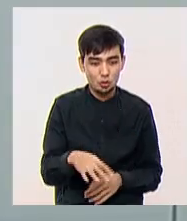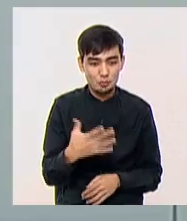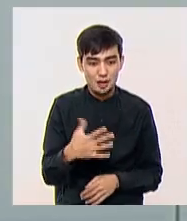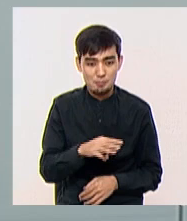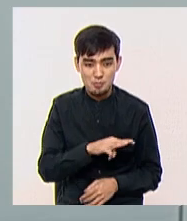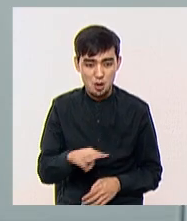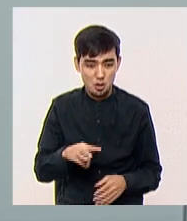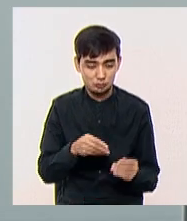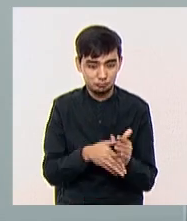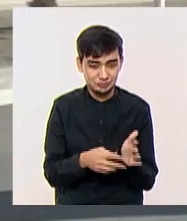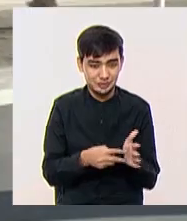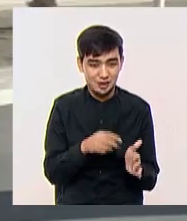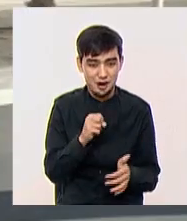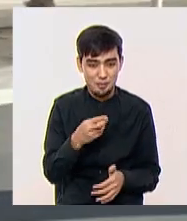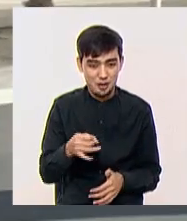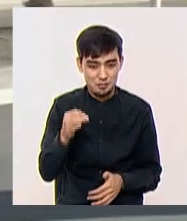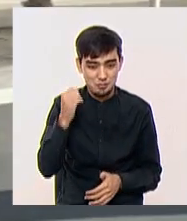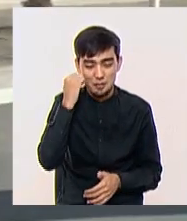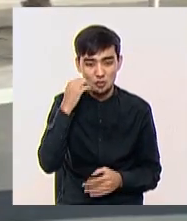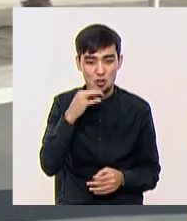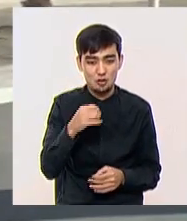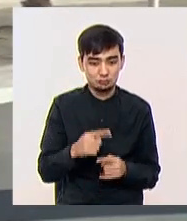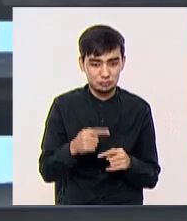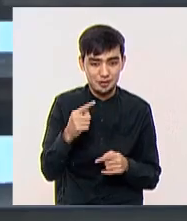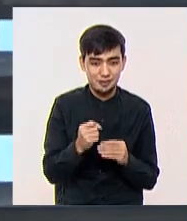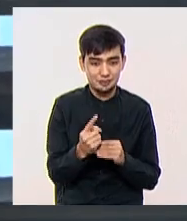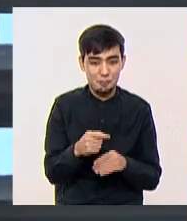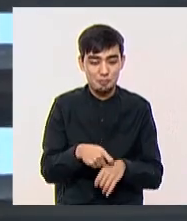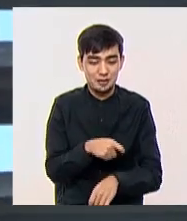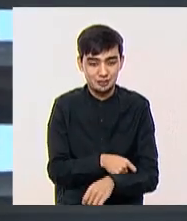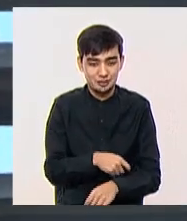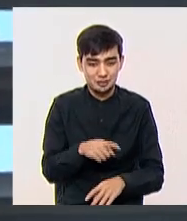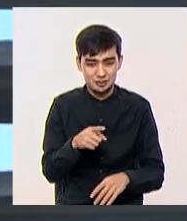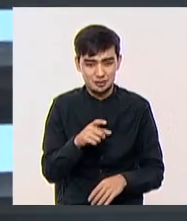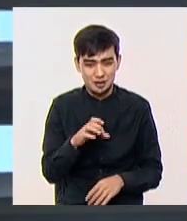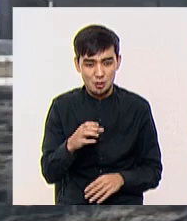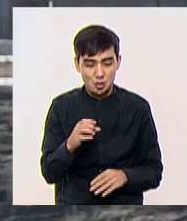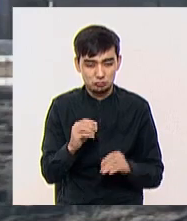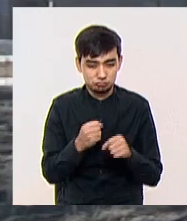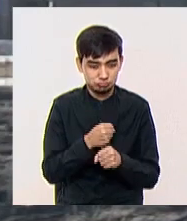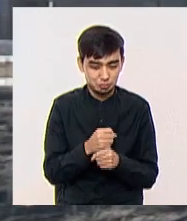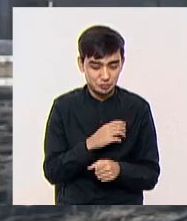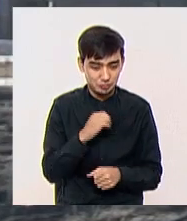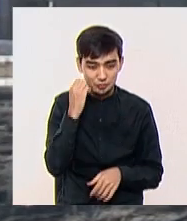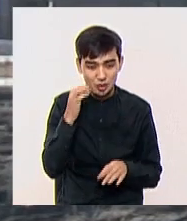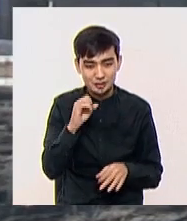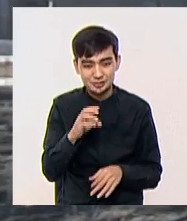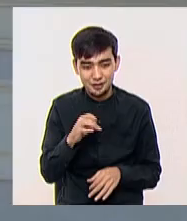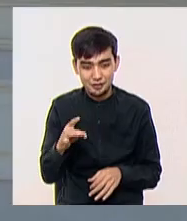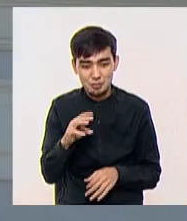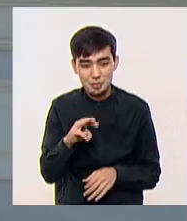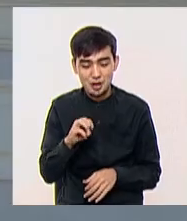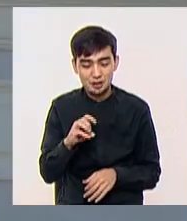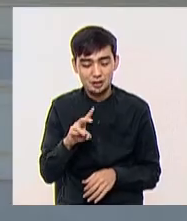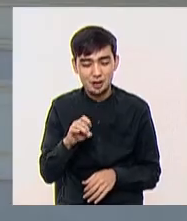миллион теңгеге бағаланған Абай ескерткіші. Биіктігі 11 метр болатын қоладан тұрғызылған бұл ескерткіште Асқар Нартовтың қолынан